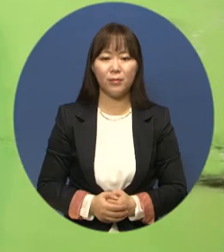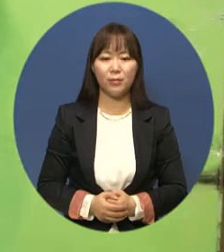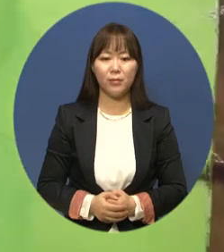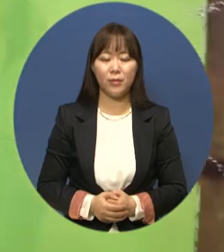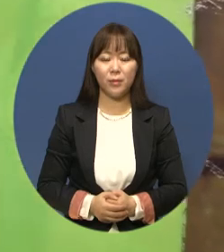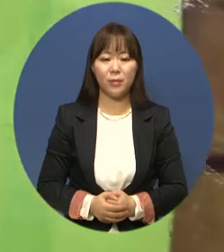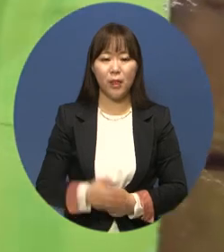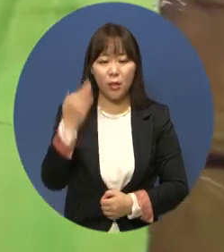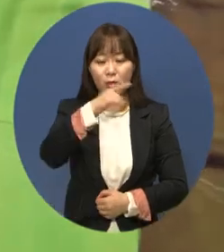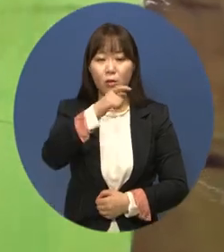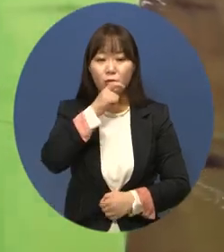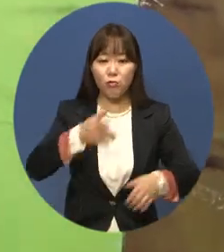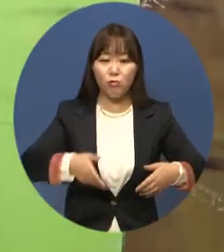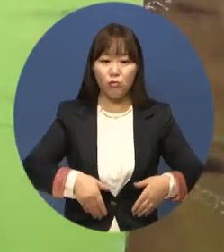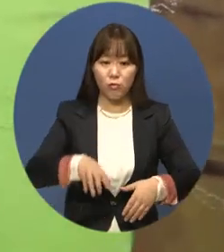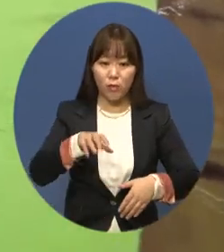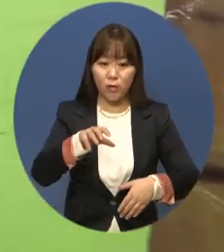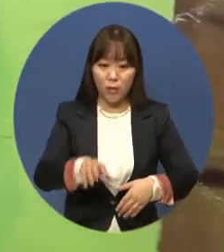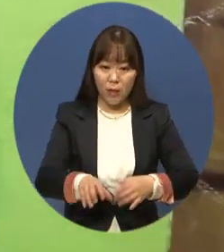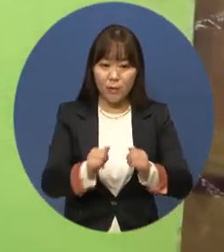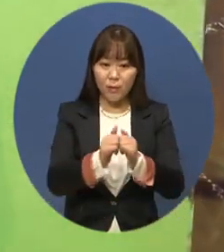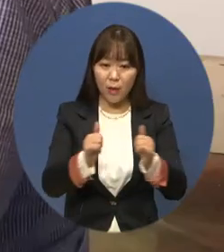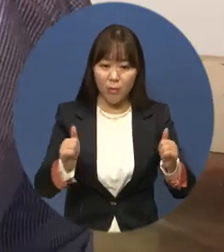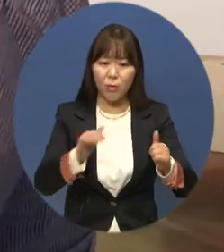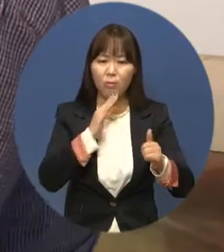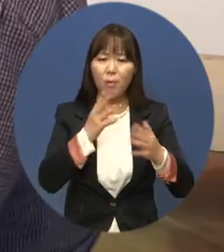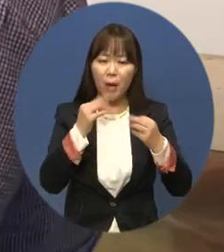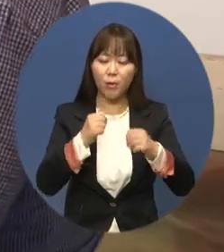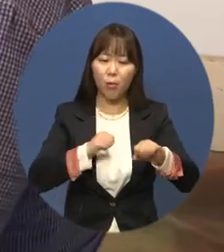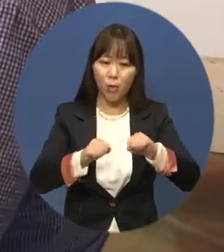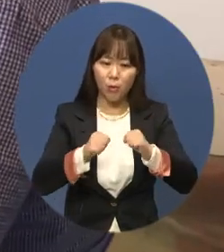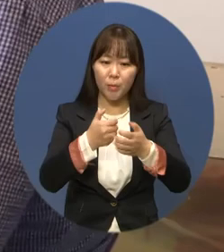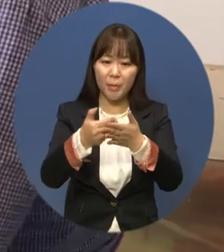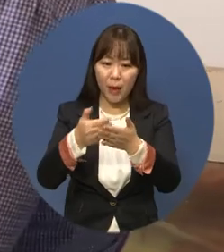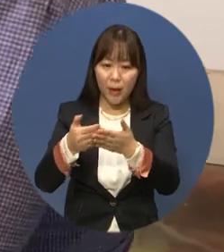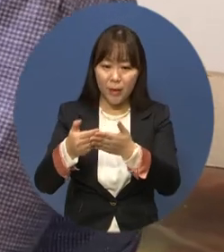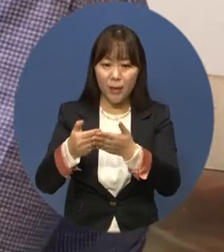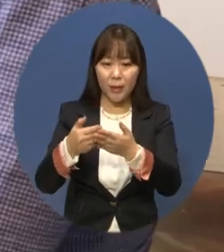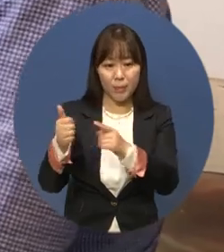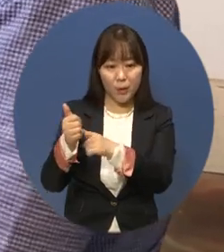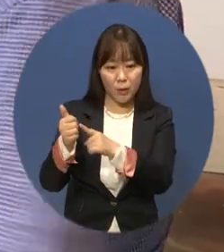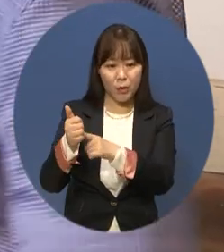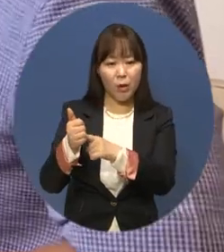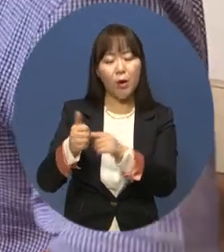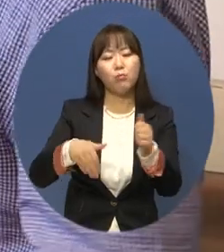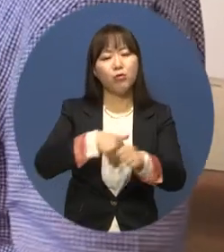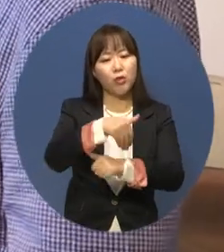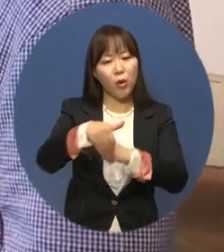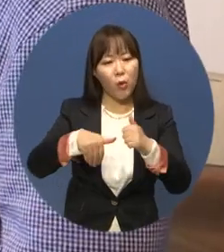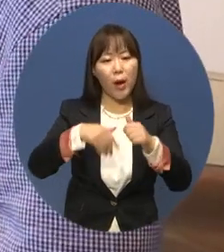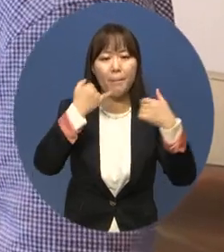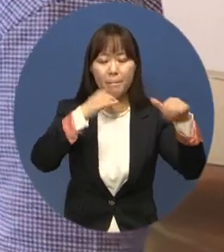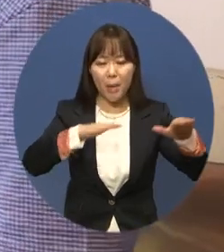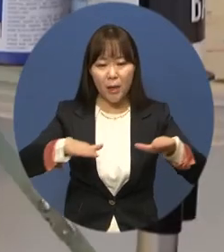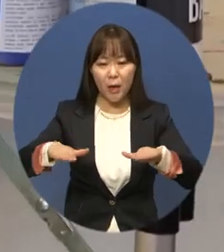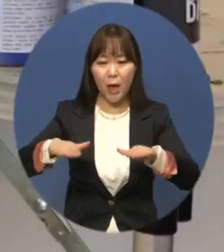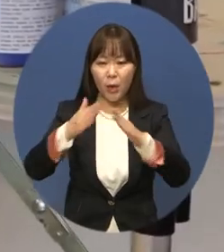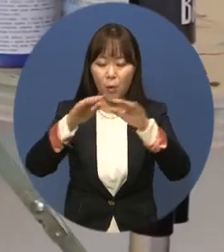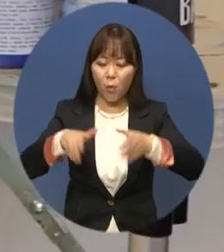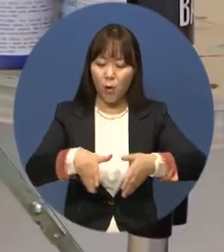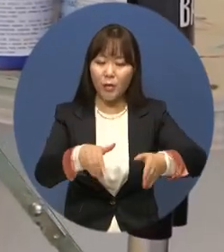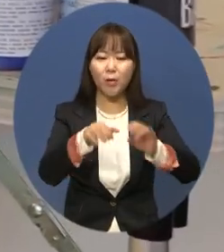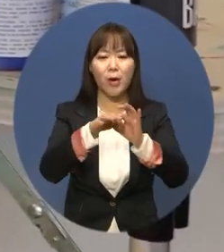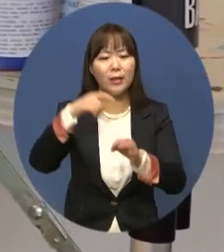출신의 중견 작가로 왕성한 작품 활동을 하고 있는 이민하 작가는 여수의 풍경과 바다, 골목길에